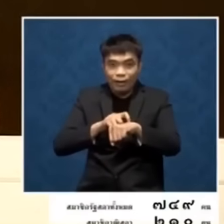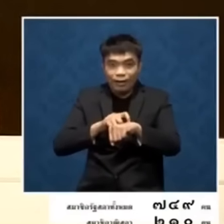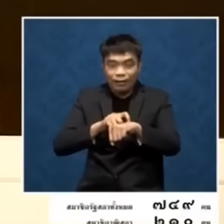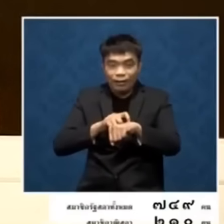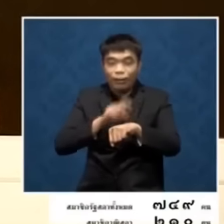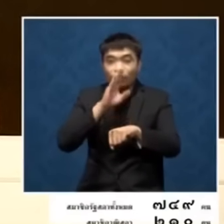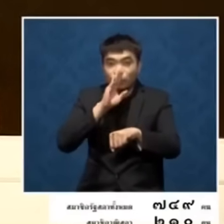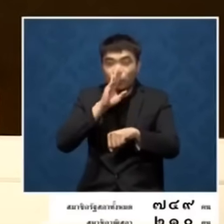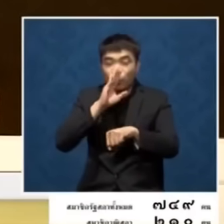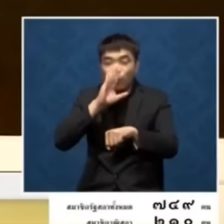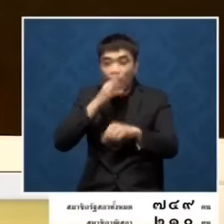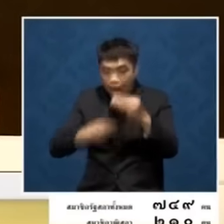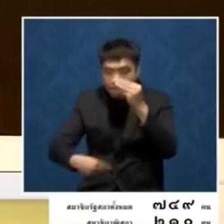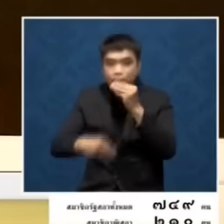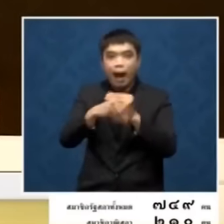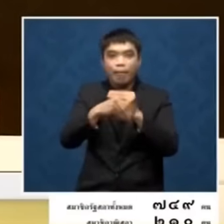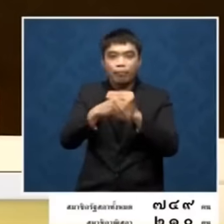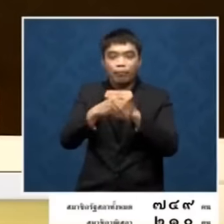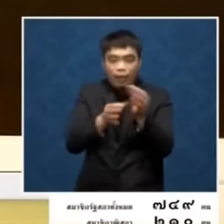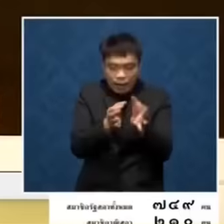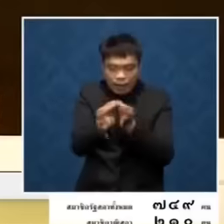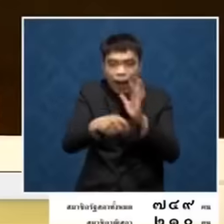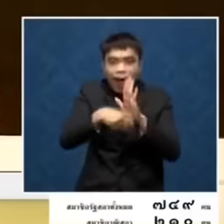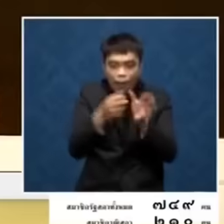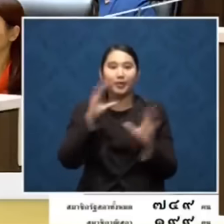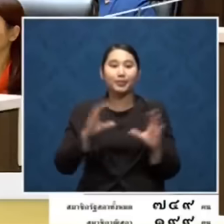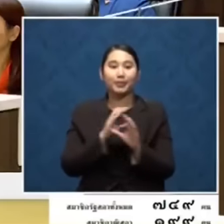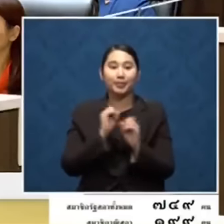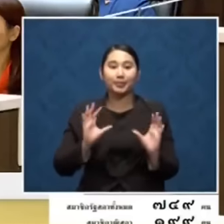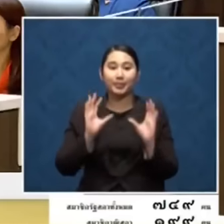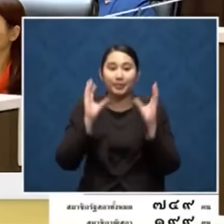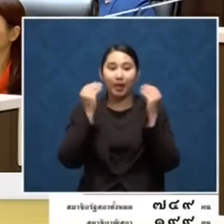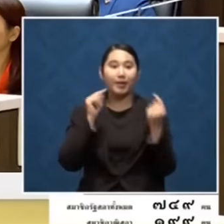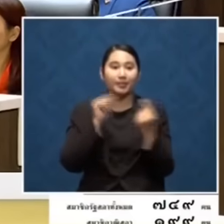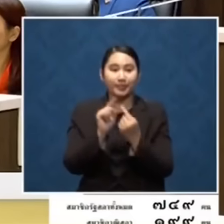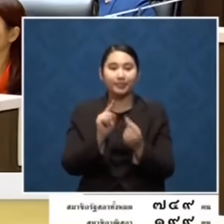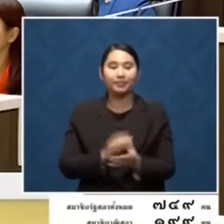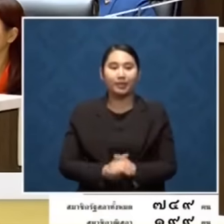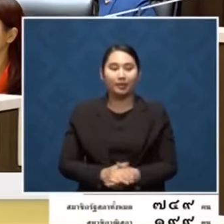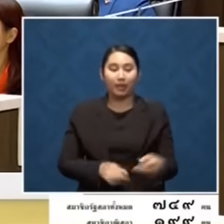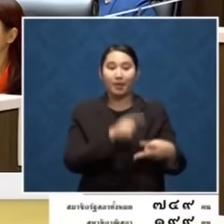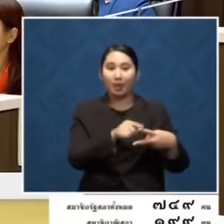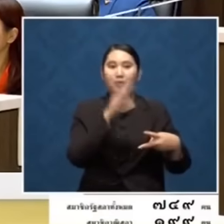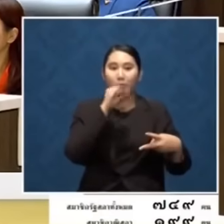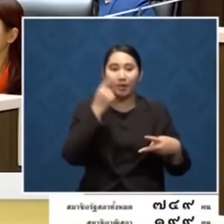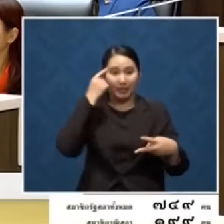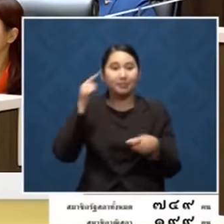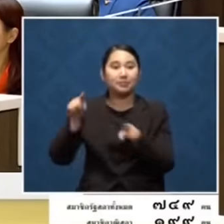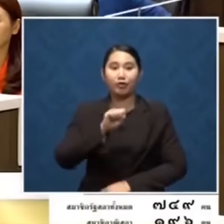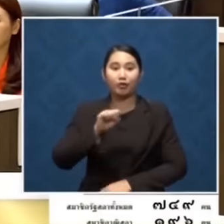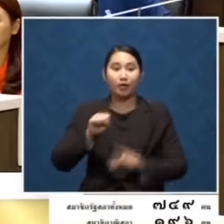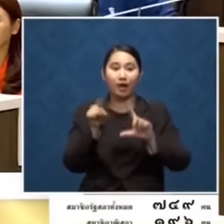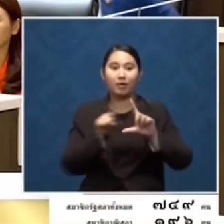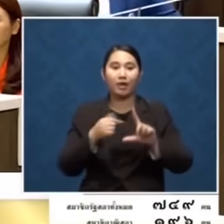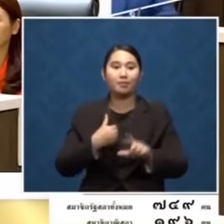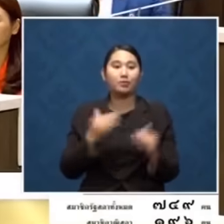ไปขอคิวในการอภิปรายต่อแต่มันก็จะไม่มีจังหวะจากคนที่จะตอบโต้ได้อย่างแจ่มชัดแล้วพรรคที่ไปเซ็น MOU ร่